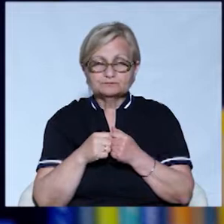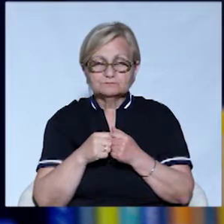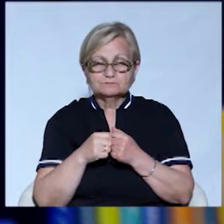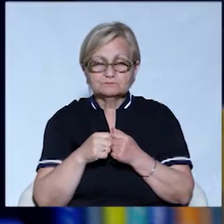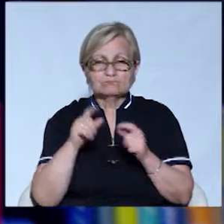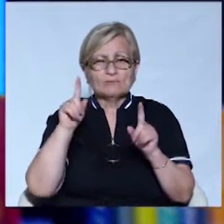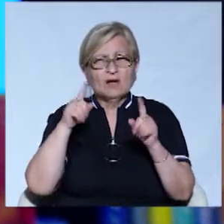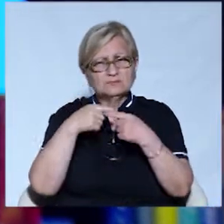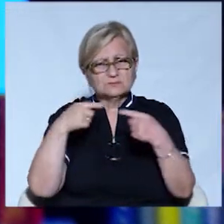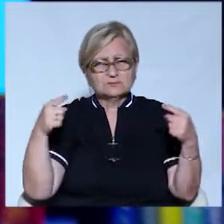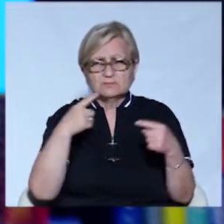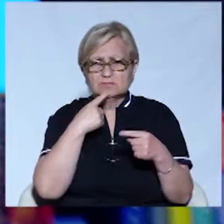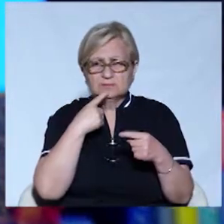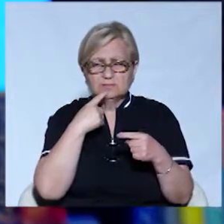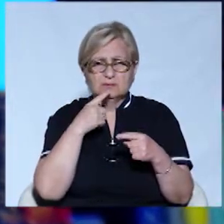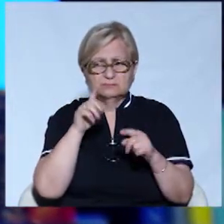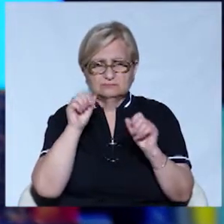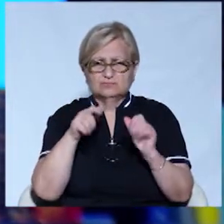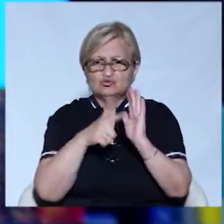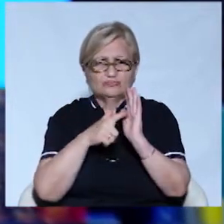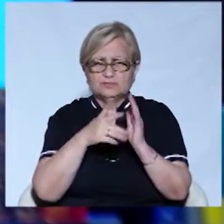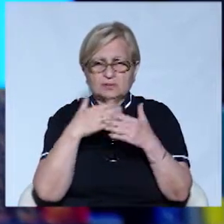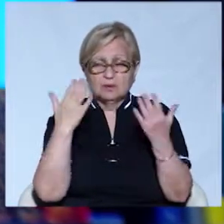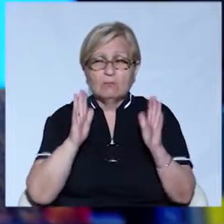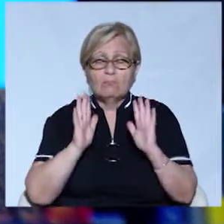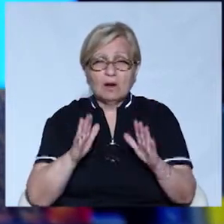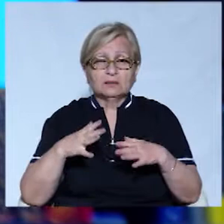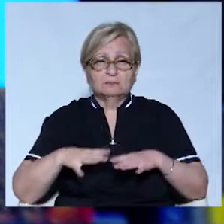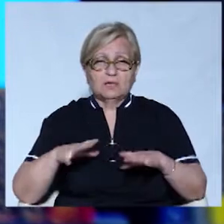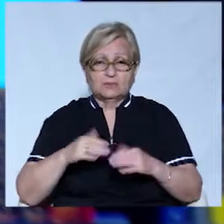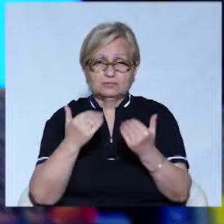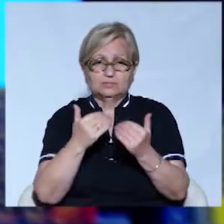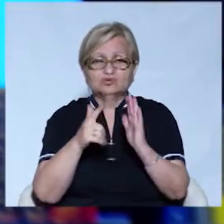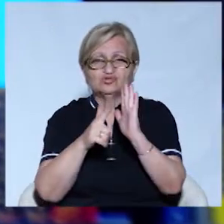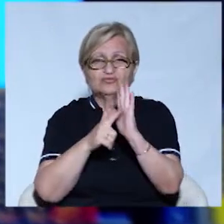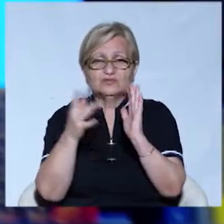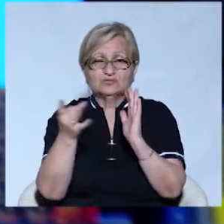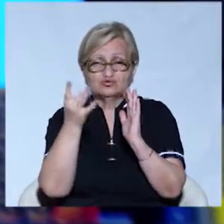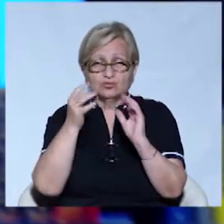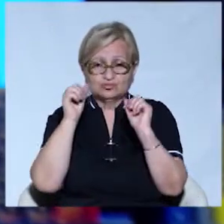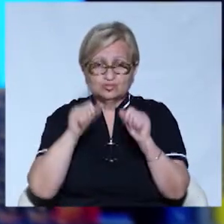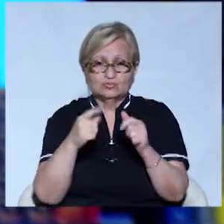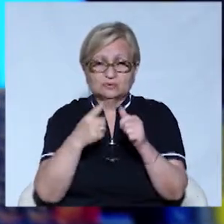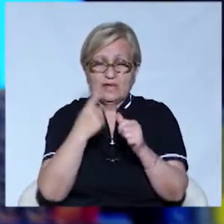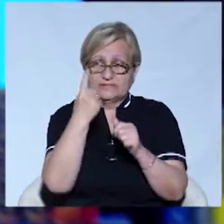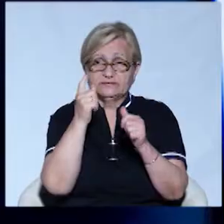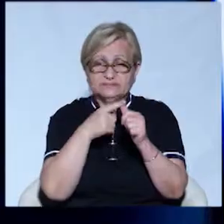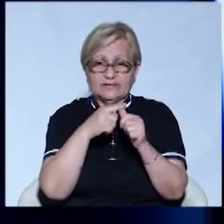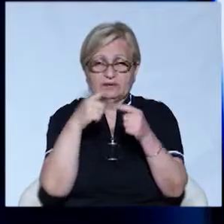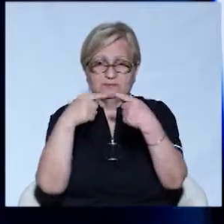ზოგიერთ სხვა ენაში შეიძლება არ იყოს შვიდი ბრუნვა, მაგრამ ქართულს შვიდჯერ შეუძლია სახელის